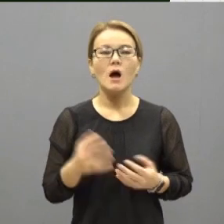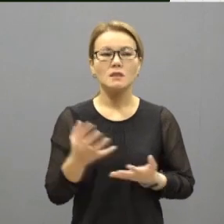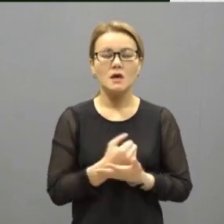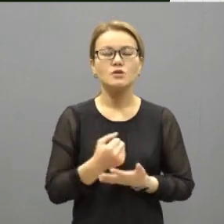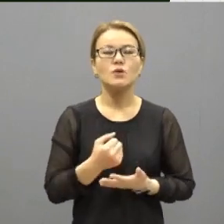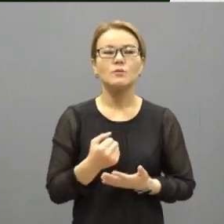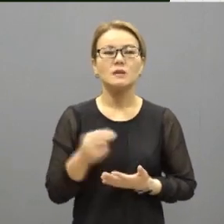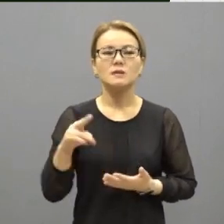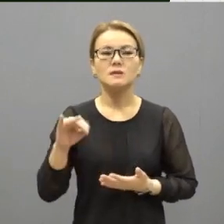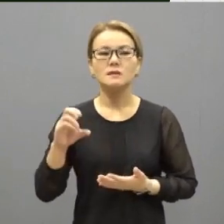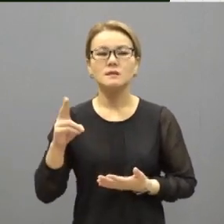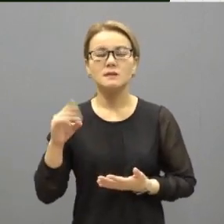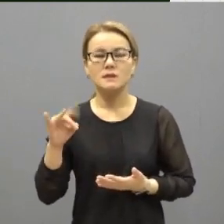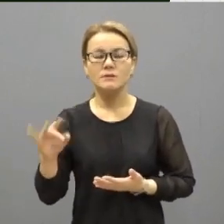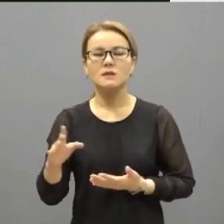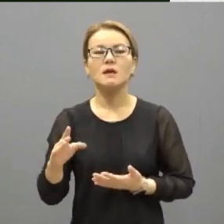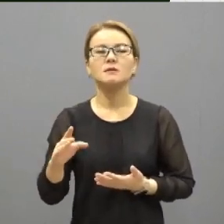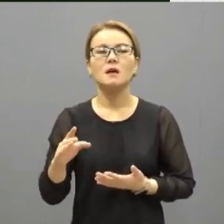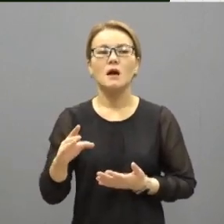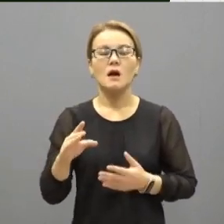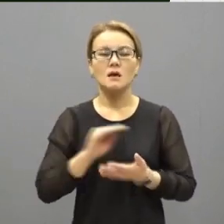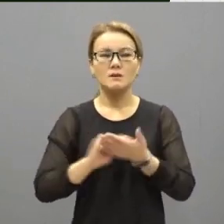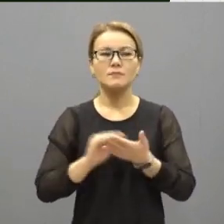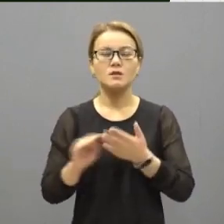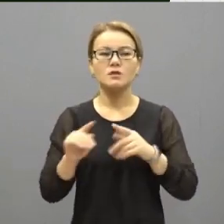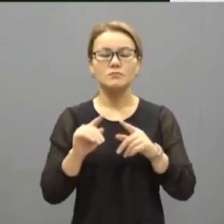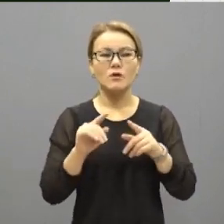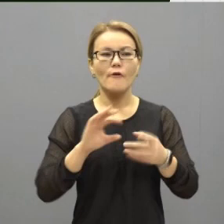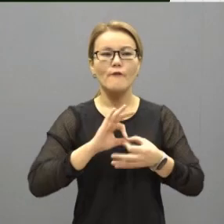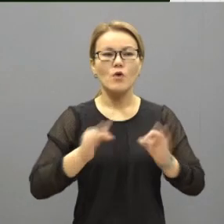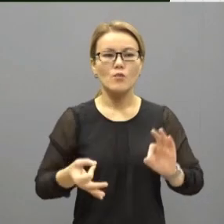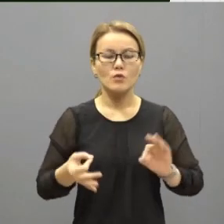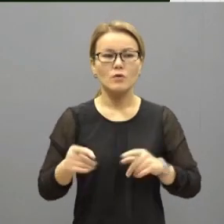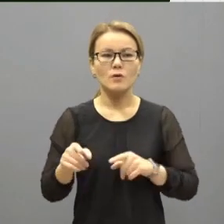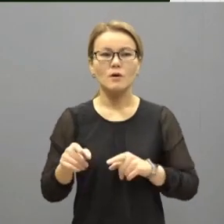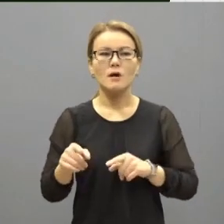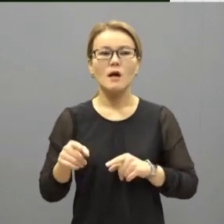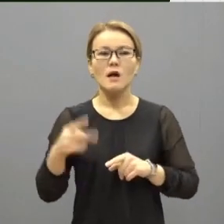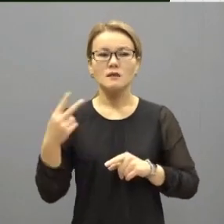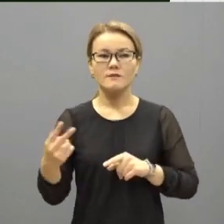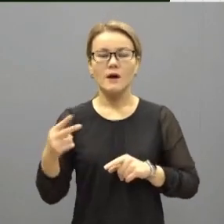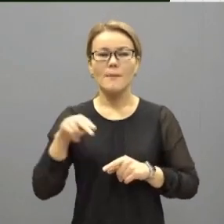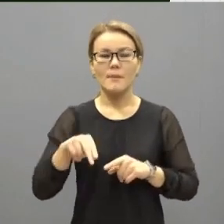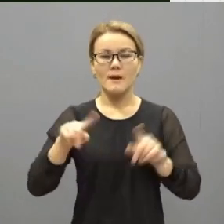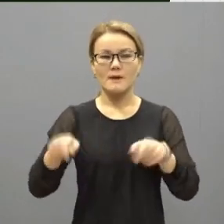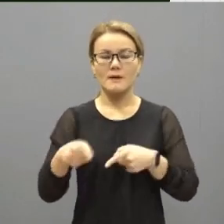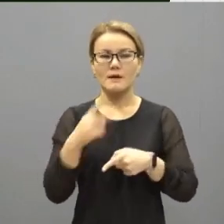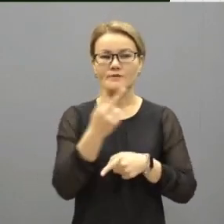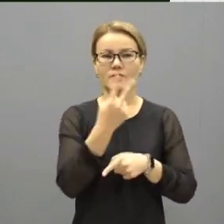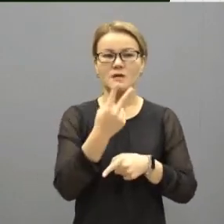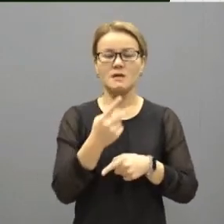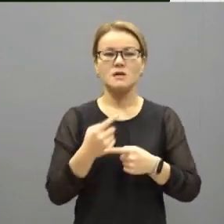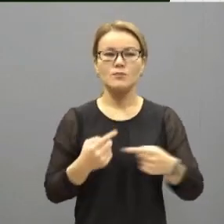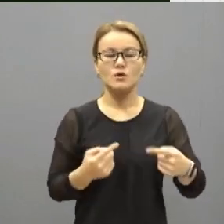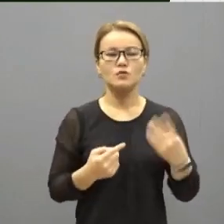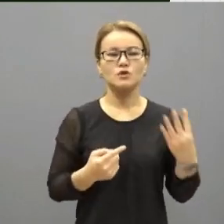дискриминант, подставив значение имеющихся коэффициентов в формулу. 2p в квадрате